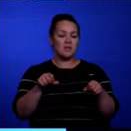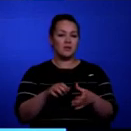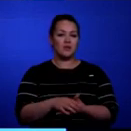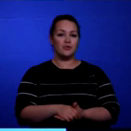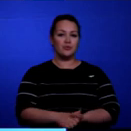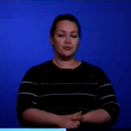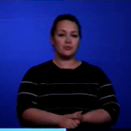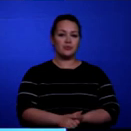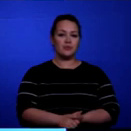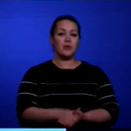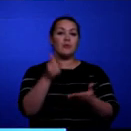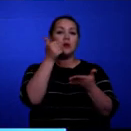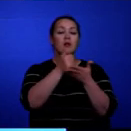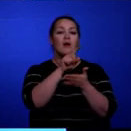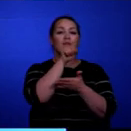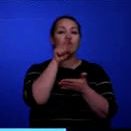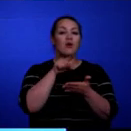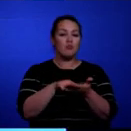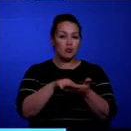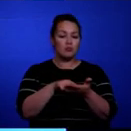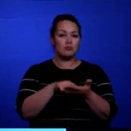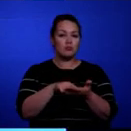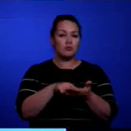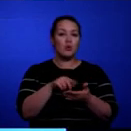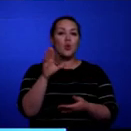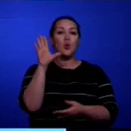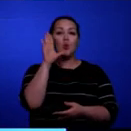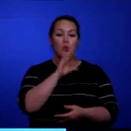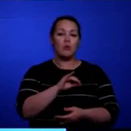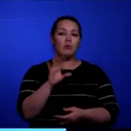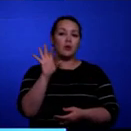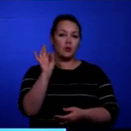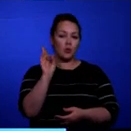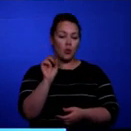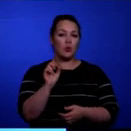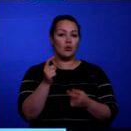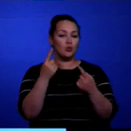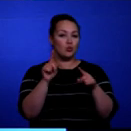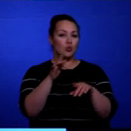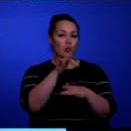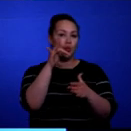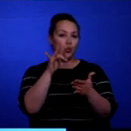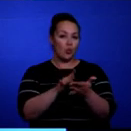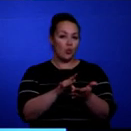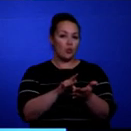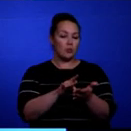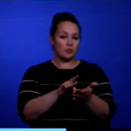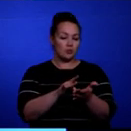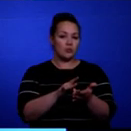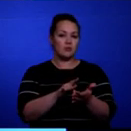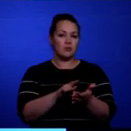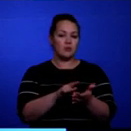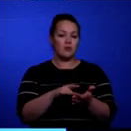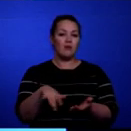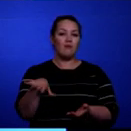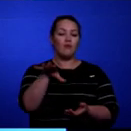теперь главный вопрос успеет ли он попасть в другой город всего у